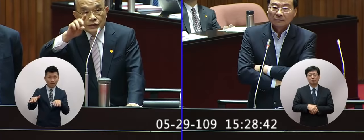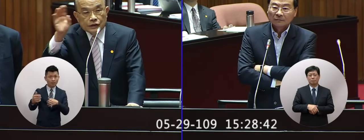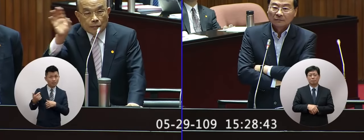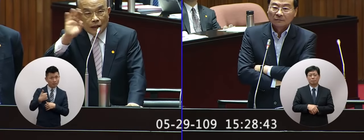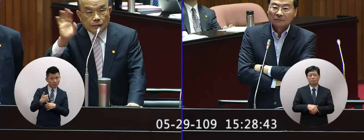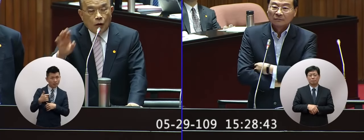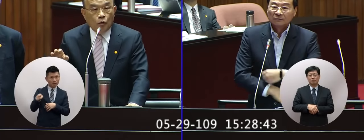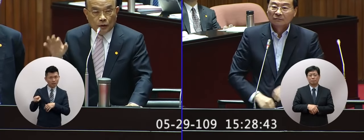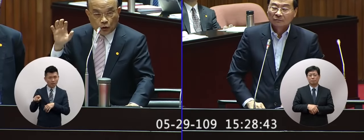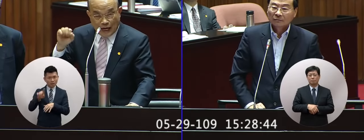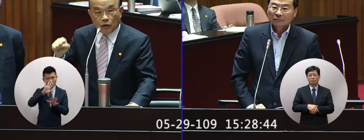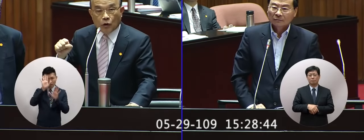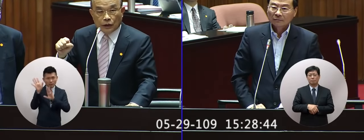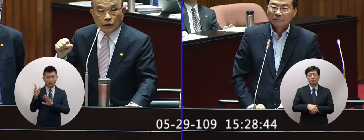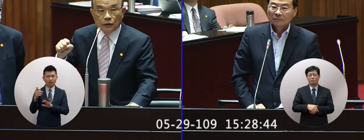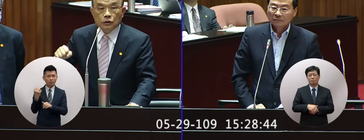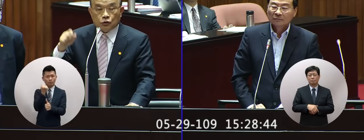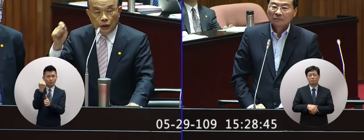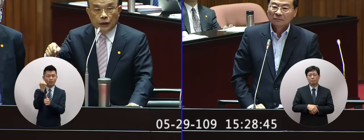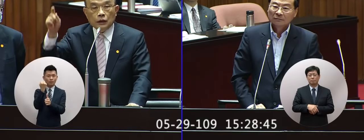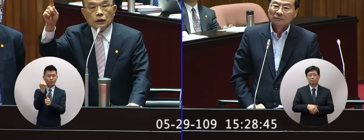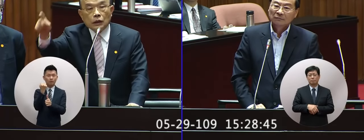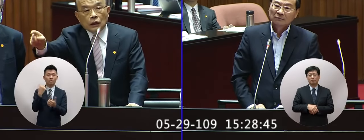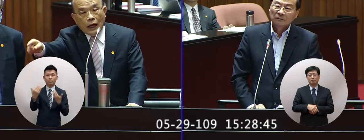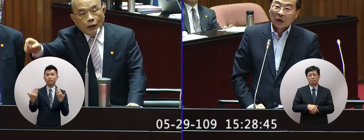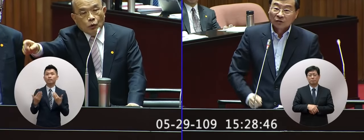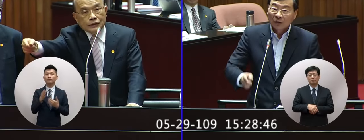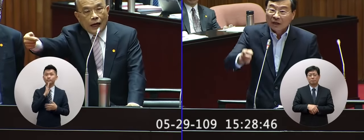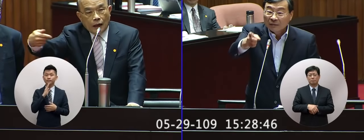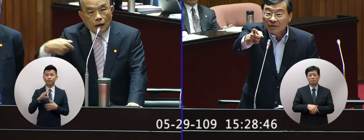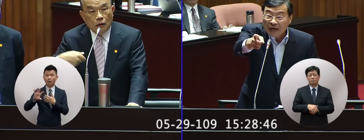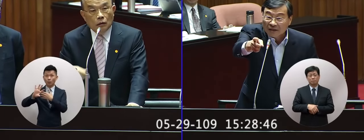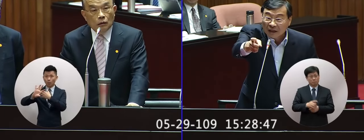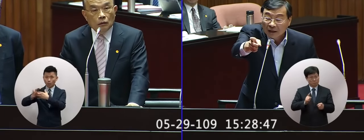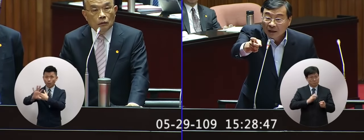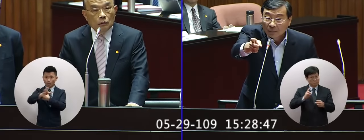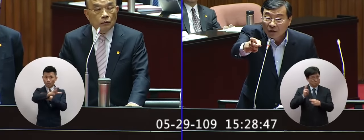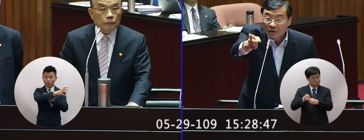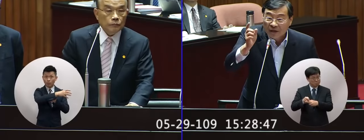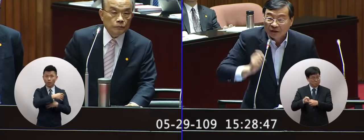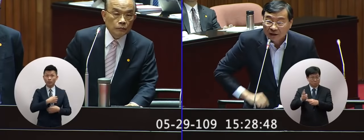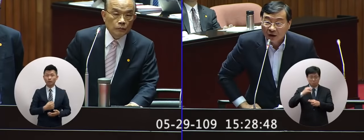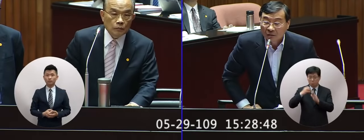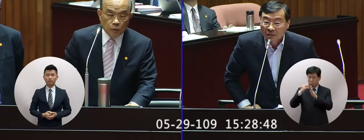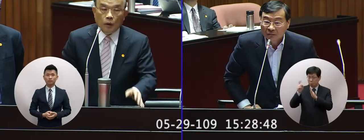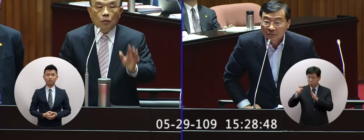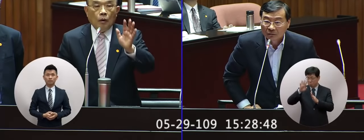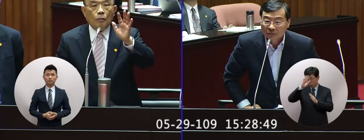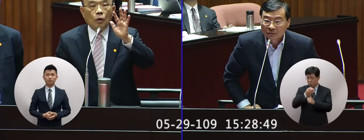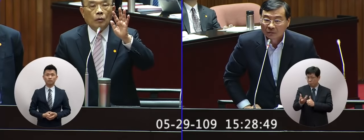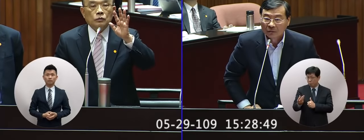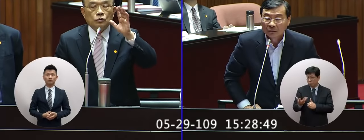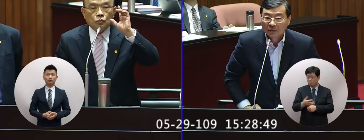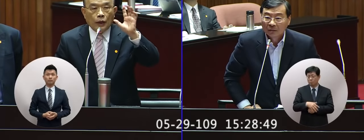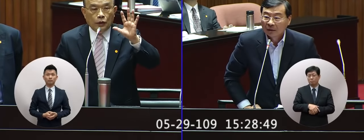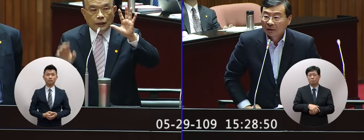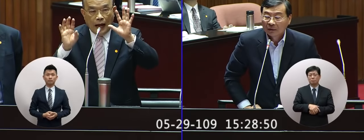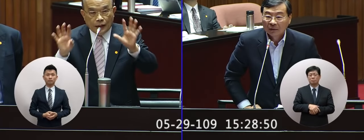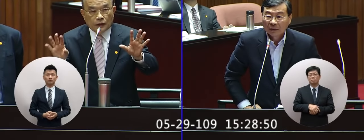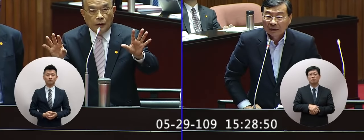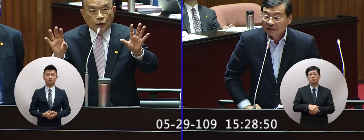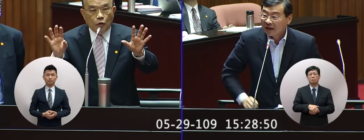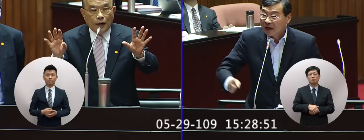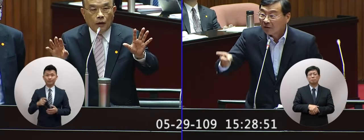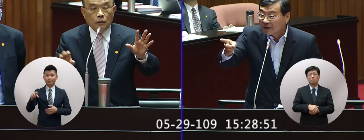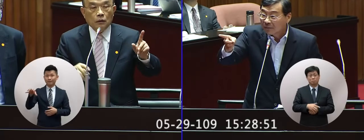的疫情怎么样怎么样，我们都掌控的，所以。各该国家， 所以你不相信柏流没有疫情哦？ 我对于